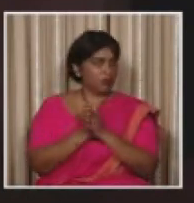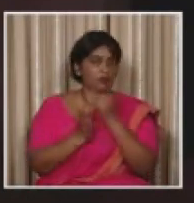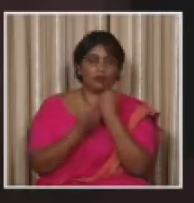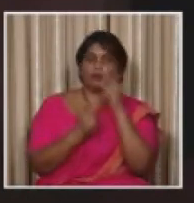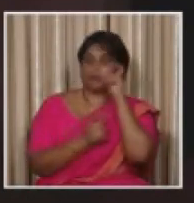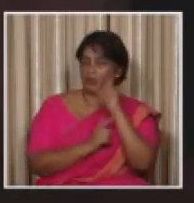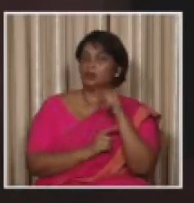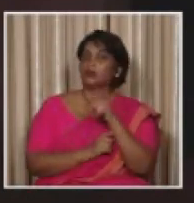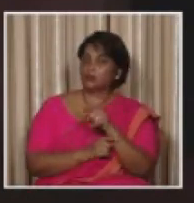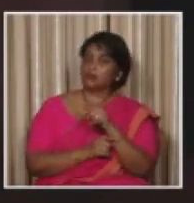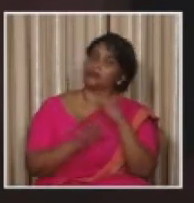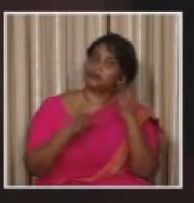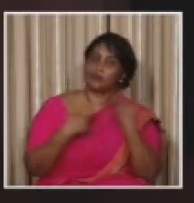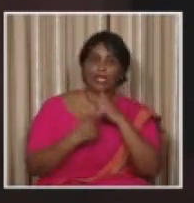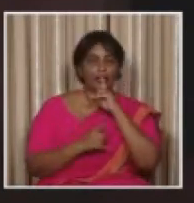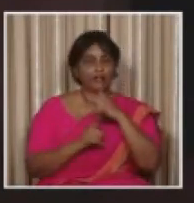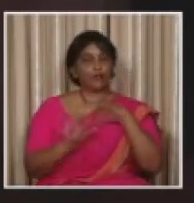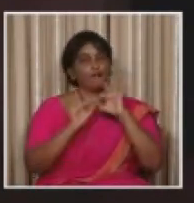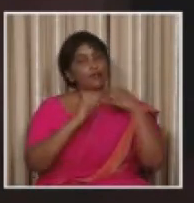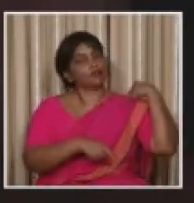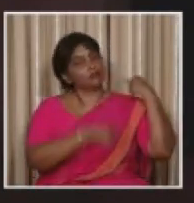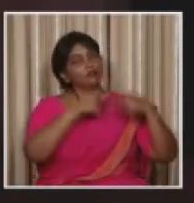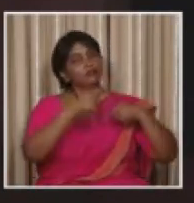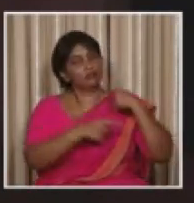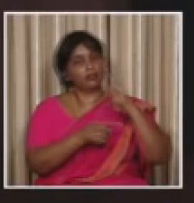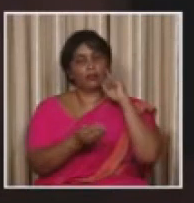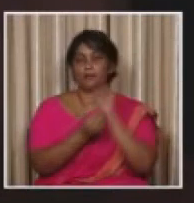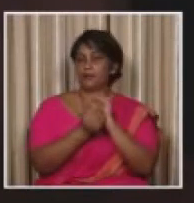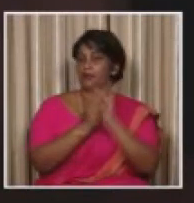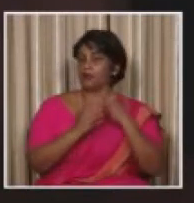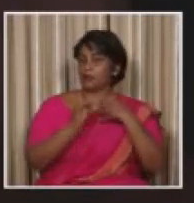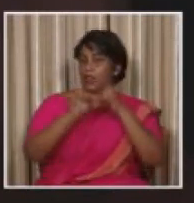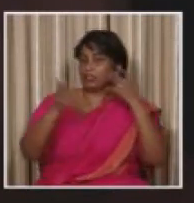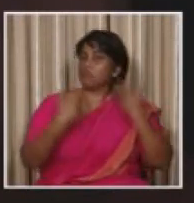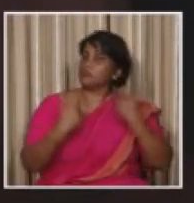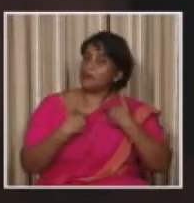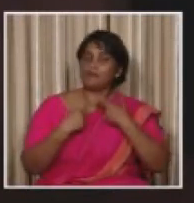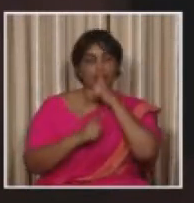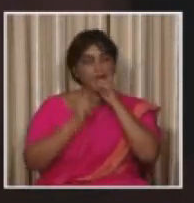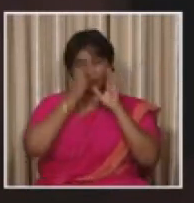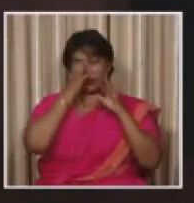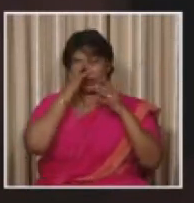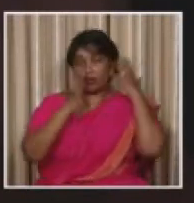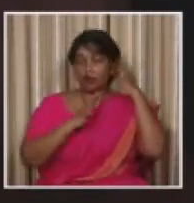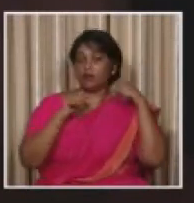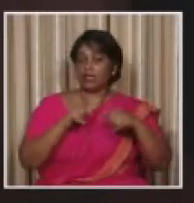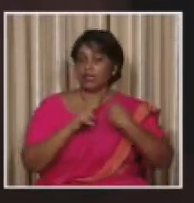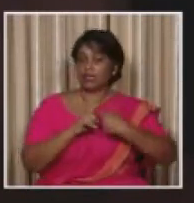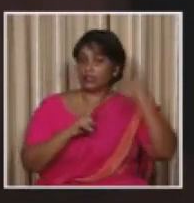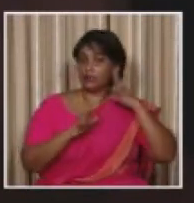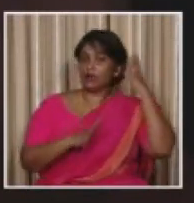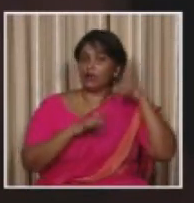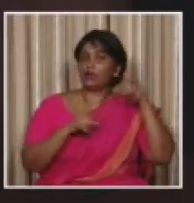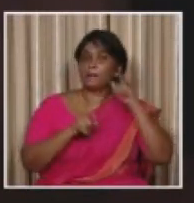බලනවා. ඒ නිසා අපි කොයිතරම් කිව්වත් අපි පරම්පරාවෙන් රැකගත් ක්‍රමවේදයක් තියෙනවා, අපිට ඉතිහාසයක් තියෙනවා කියලා ලෝකයේ අද දියුණු නිසා